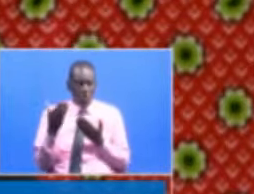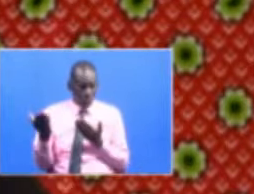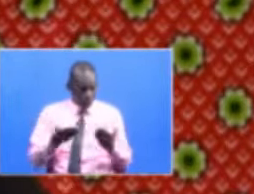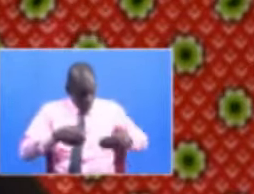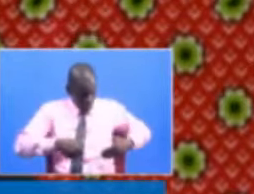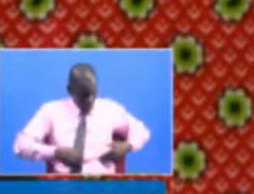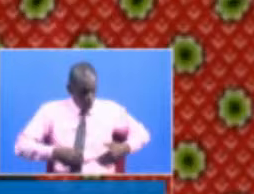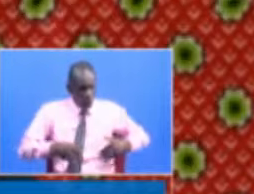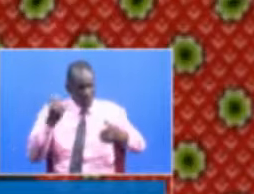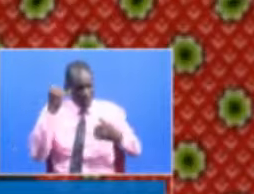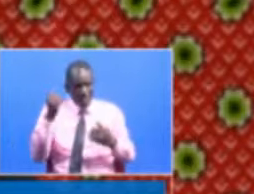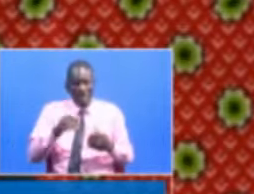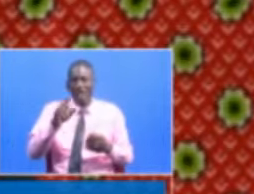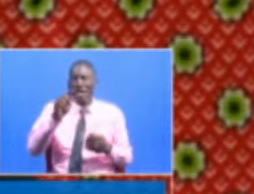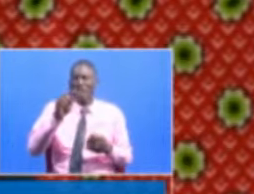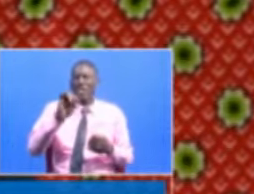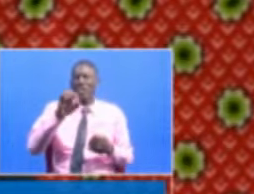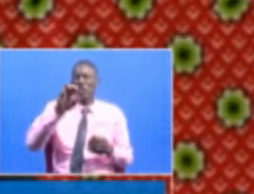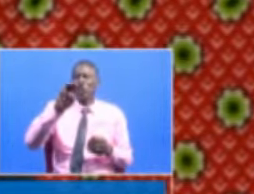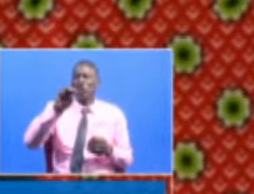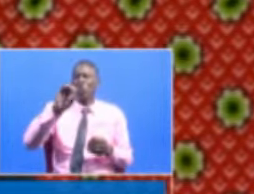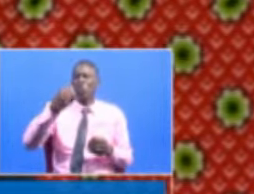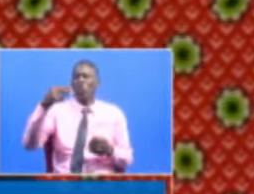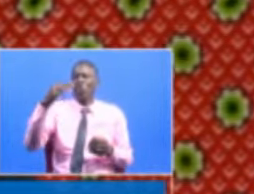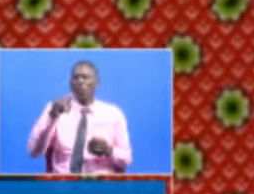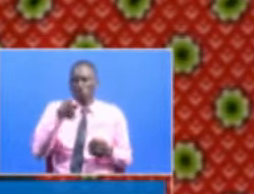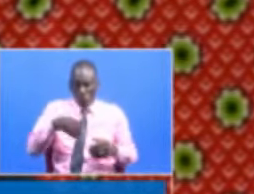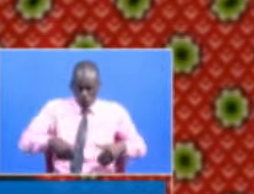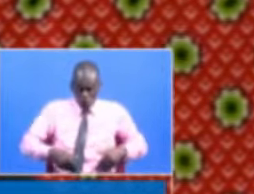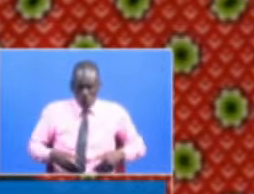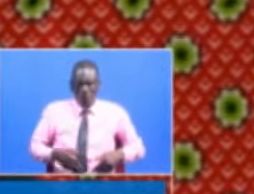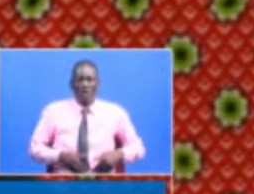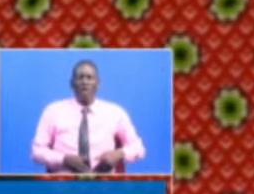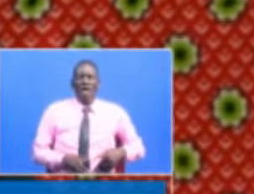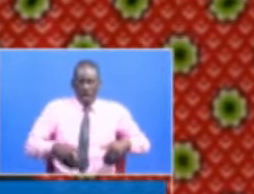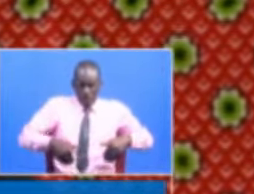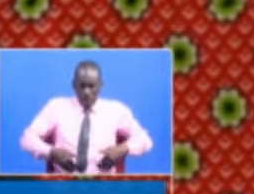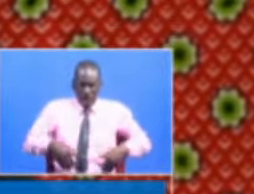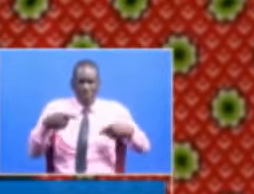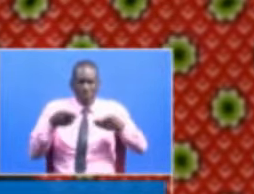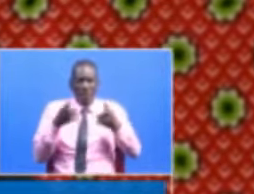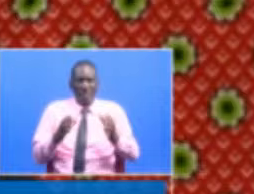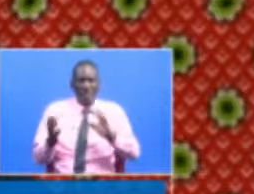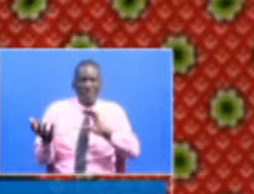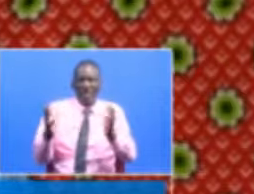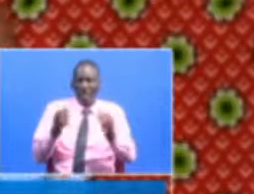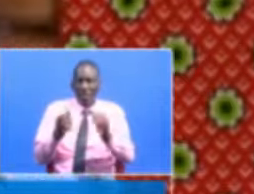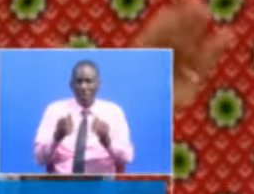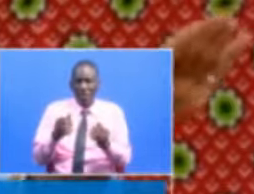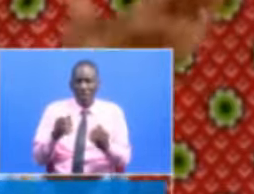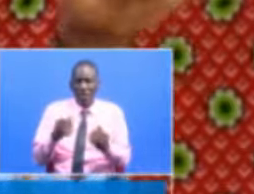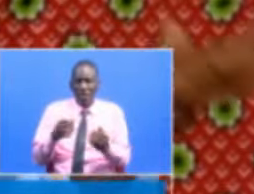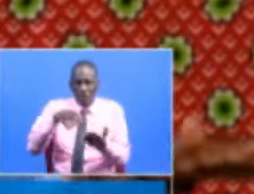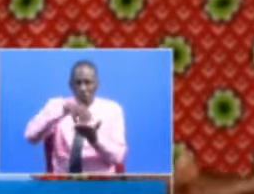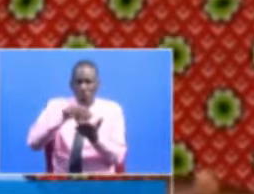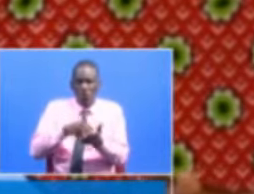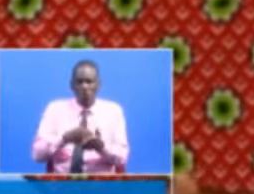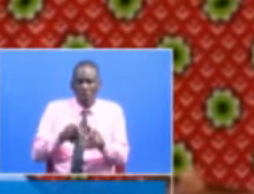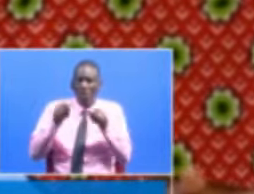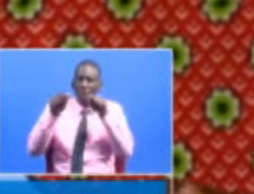perspective, Timothy, wewe ni kijana. Na young people in this climate space like to lay the blame squarely on the